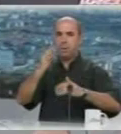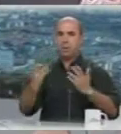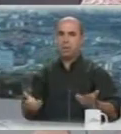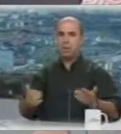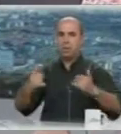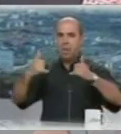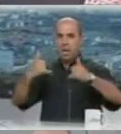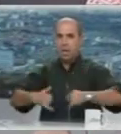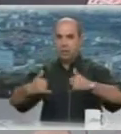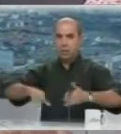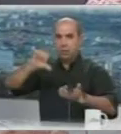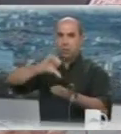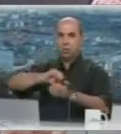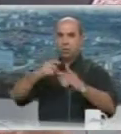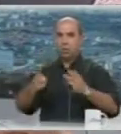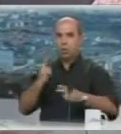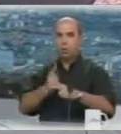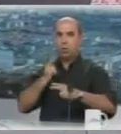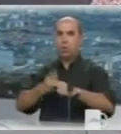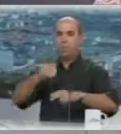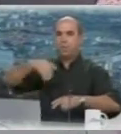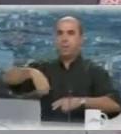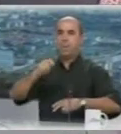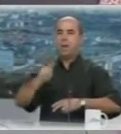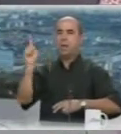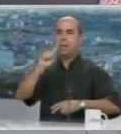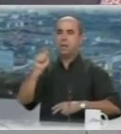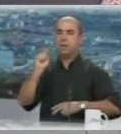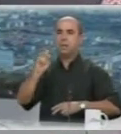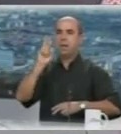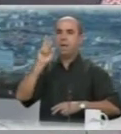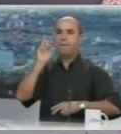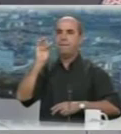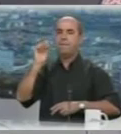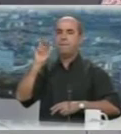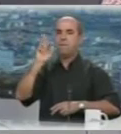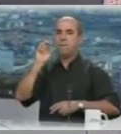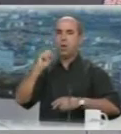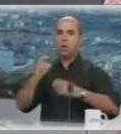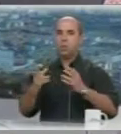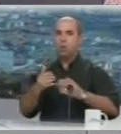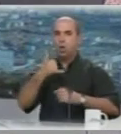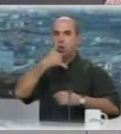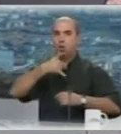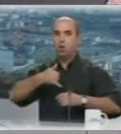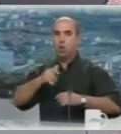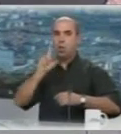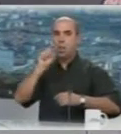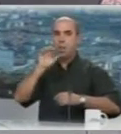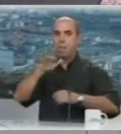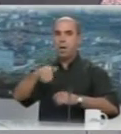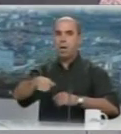العاصمة، ويسمى مزفران نسبة إلى اصفرار لونه الذي يشبه ماء